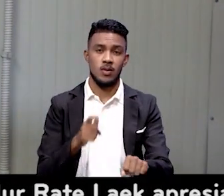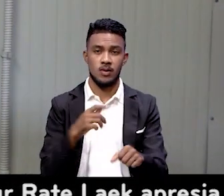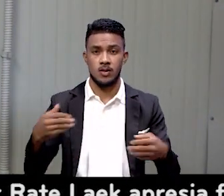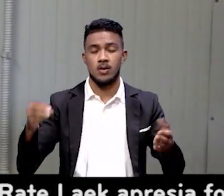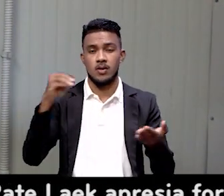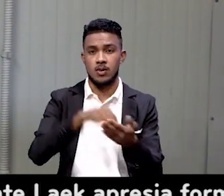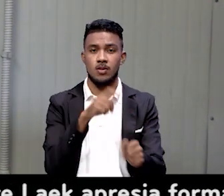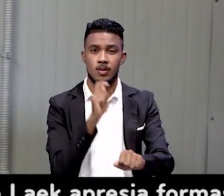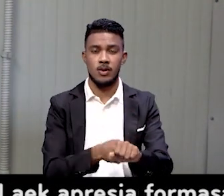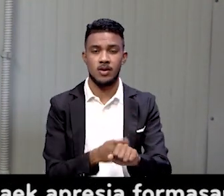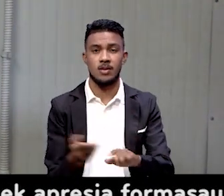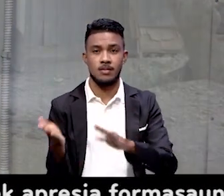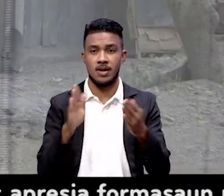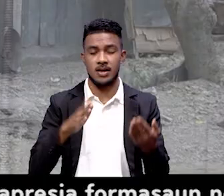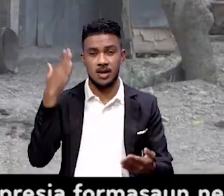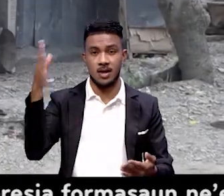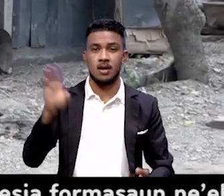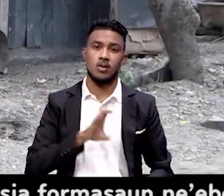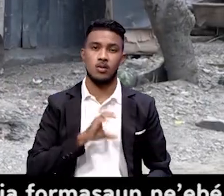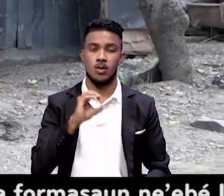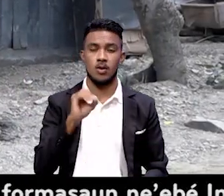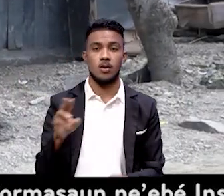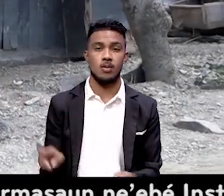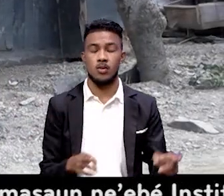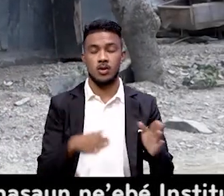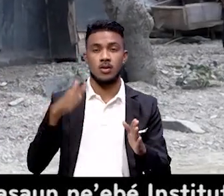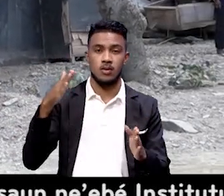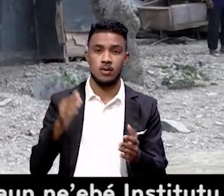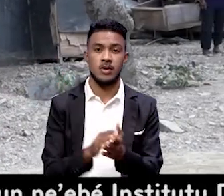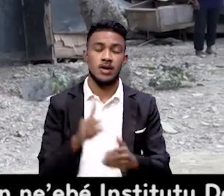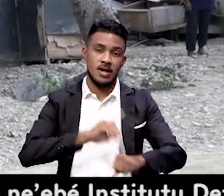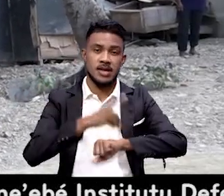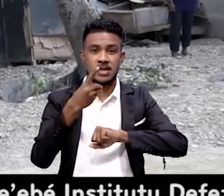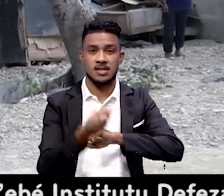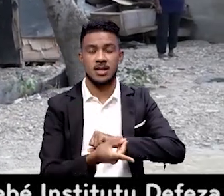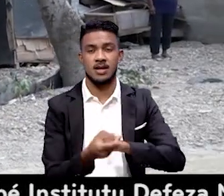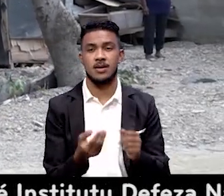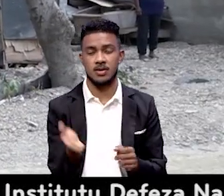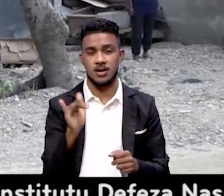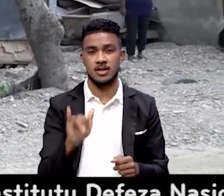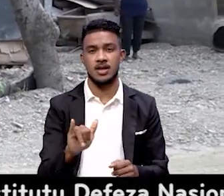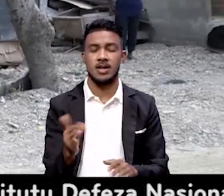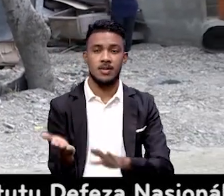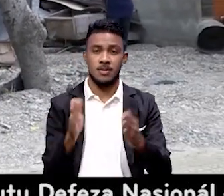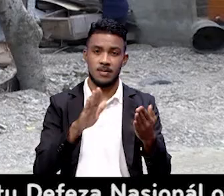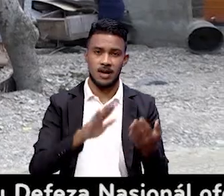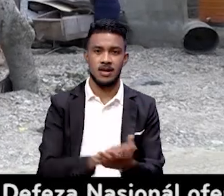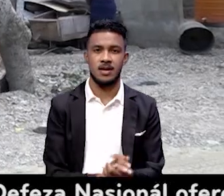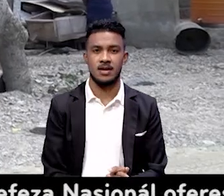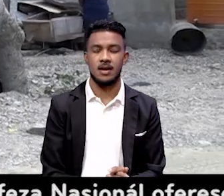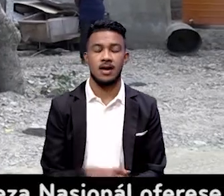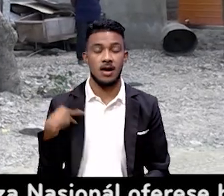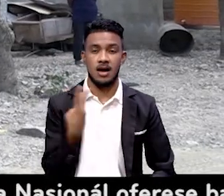iya komo ro mo taulu ne barai taka ga oin sa disaster natural ne nya mate ami sim informasa